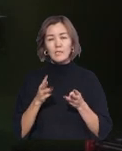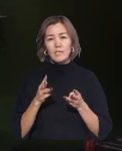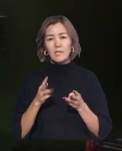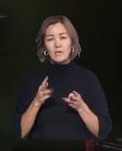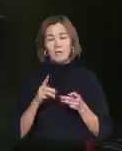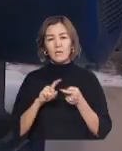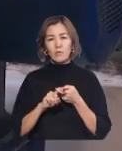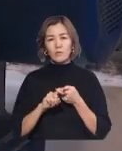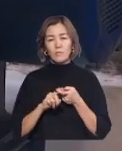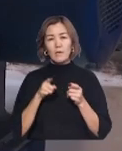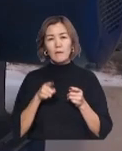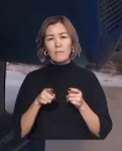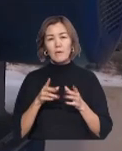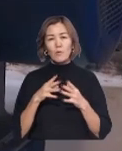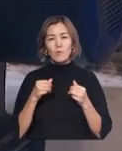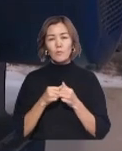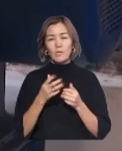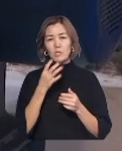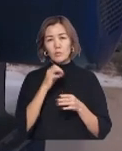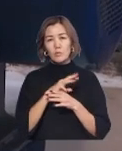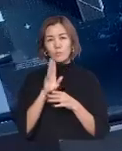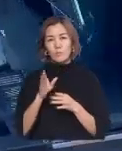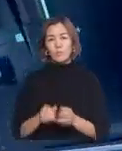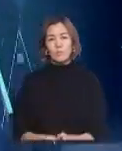пайдалануға беріліп, 1000-нан аса отбасына жылу